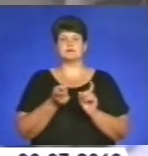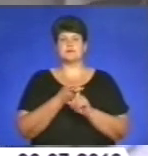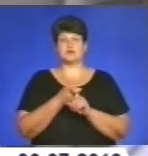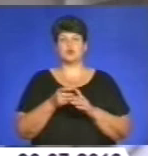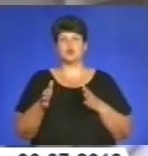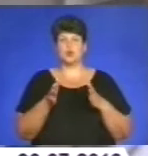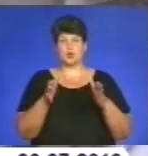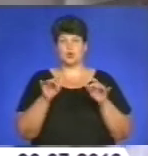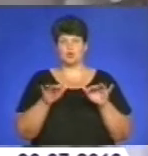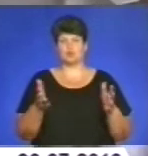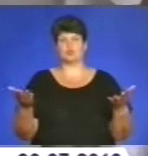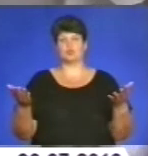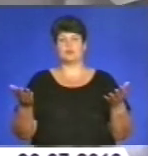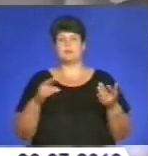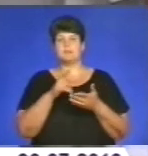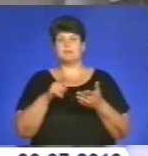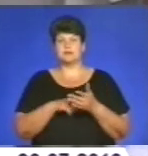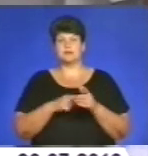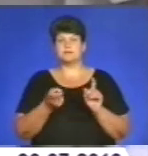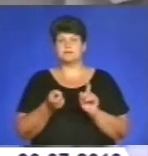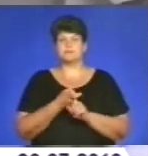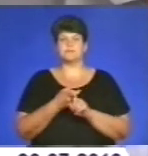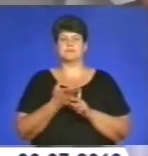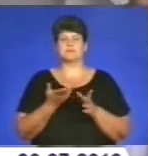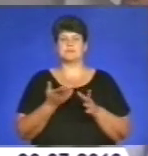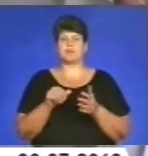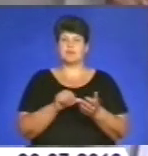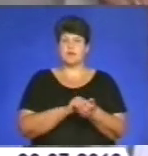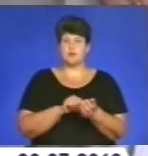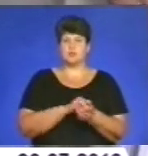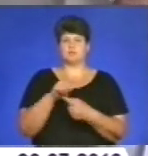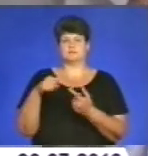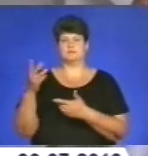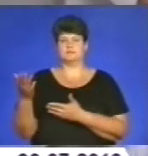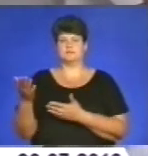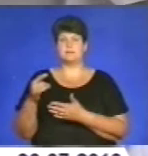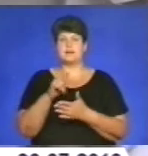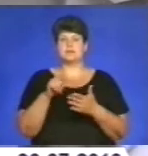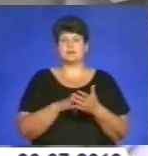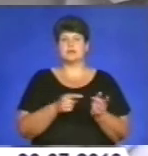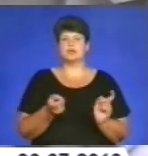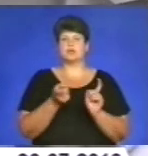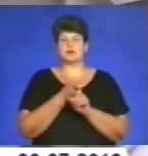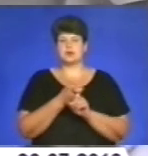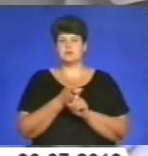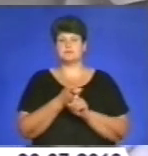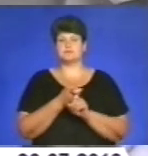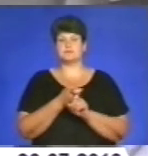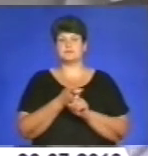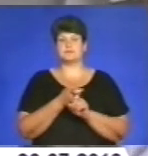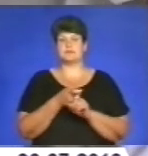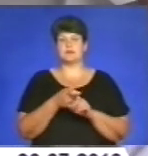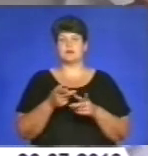дорожнього руху, питання, які торкаються обігу наркотиків, питання, які торкаються боротьби